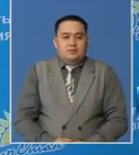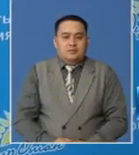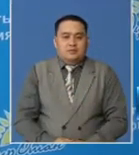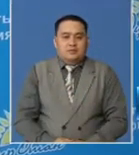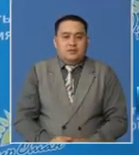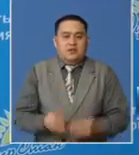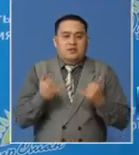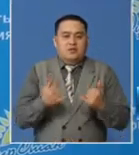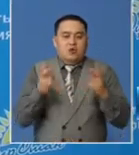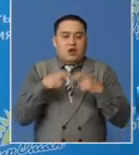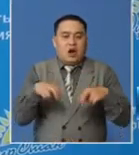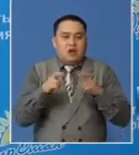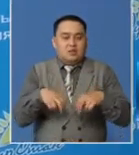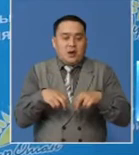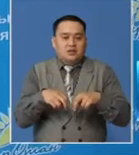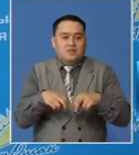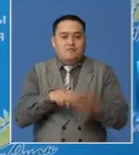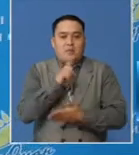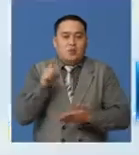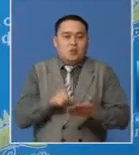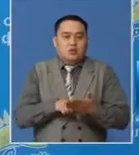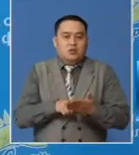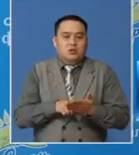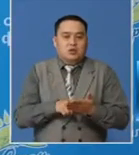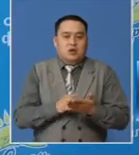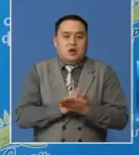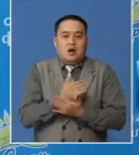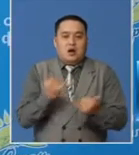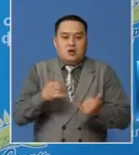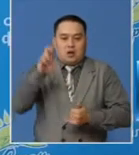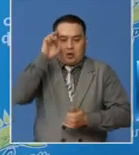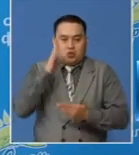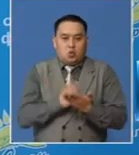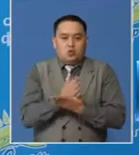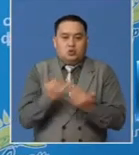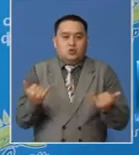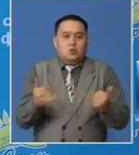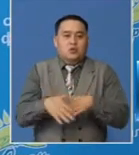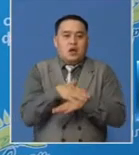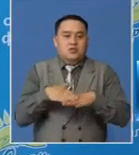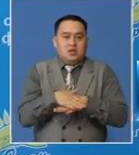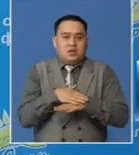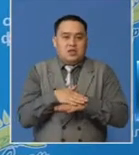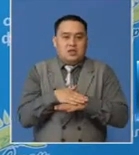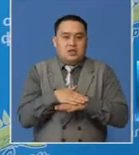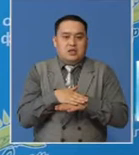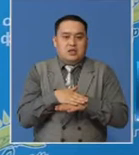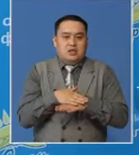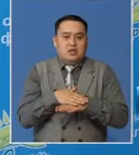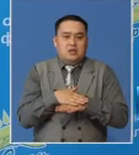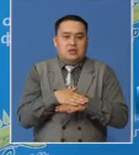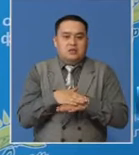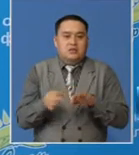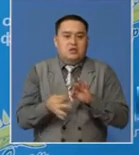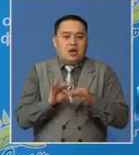Сегодня рассматривается плановый вопрос по оказанию государственных услуг населению. Особенно или